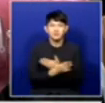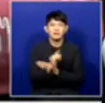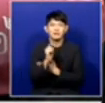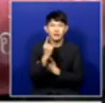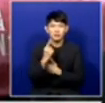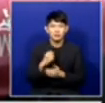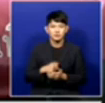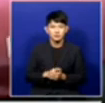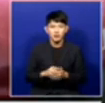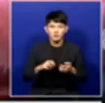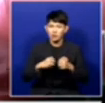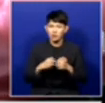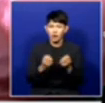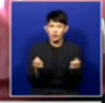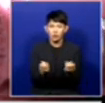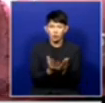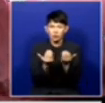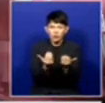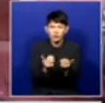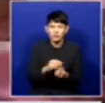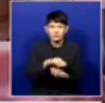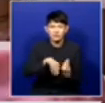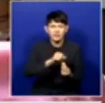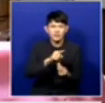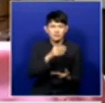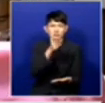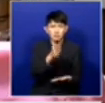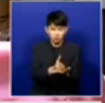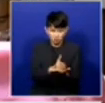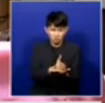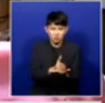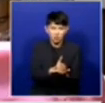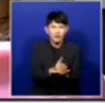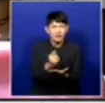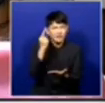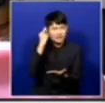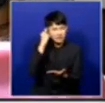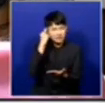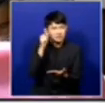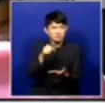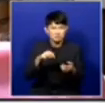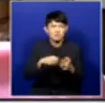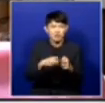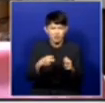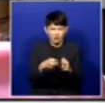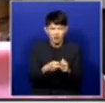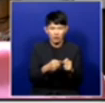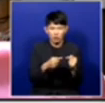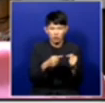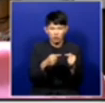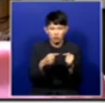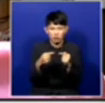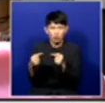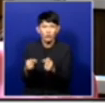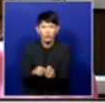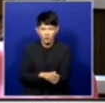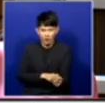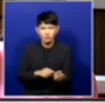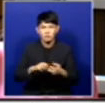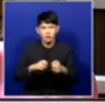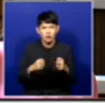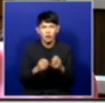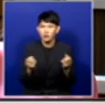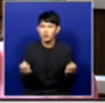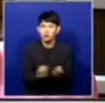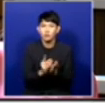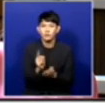บต่อปัญหาการหยุดชะงักของระบบเศรษฐกิจจะยังคงดำรงอย่างนี้ต่อไปอีกยาวนานส่งผลกระทบโดยตร